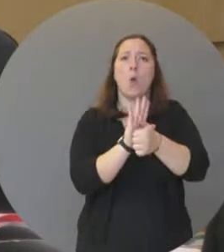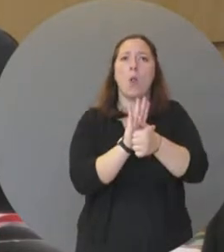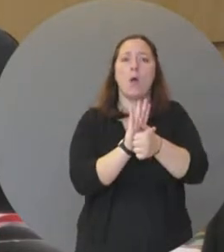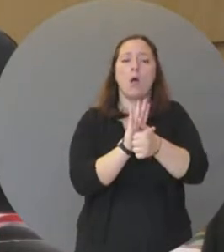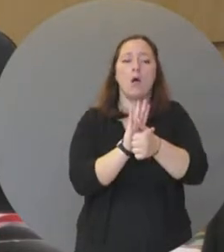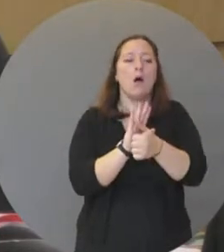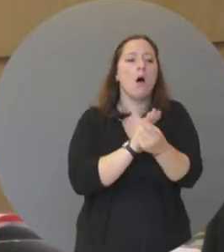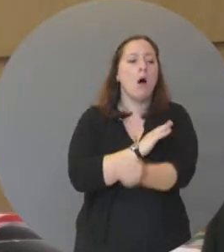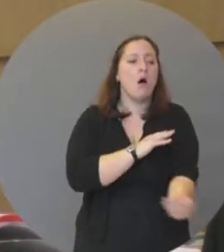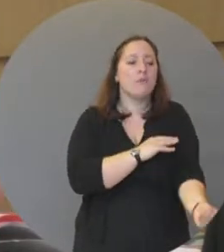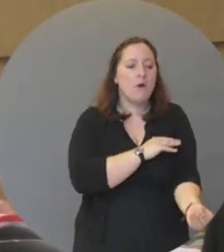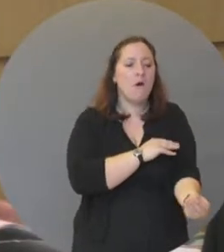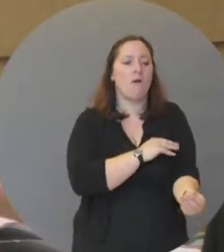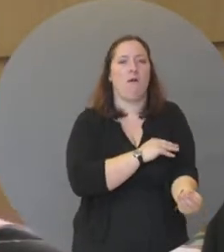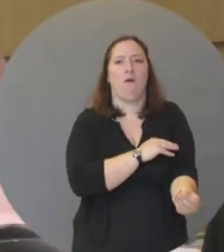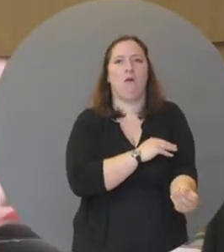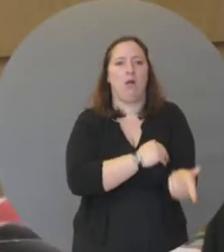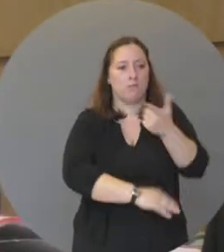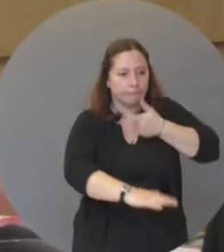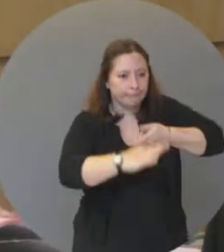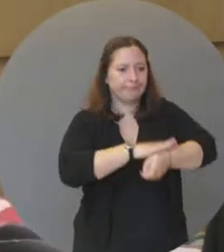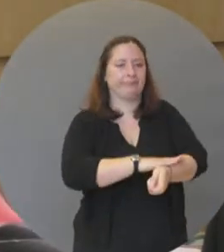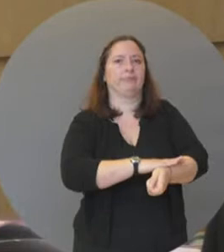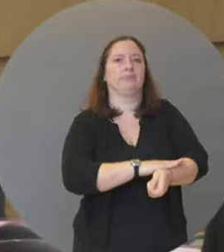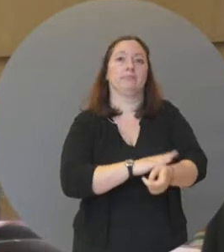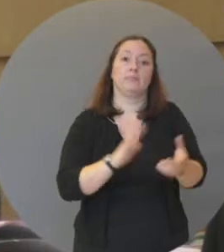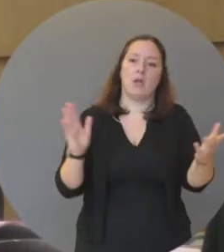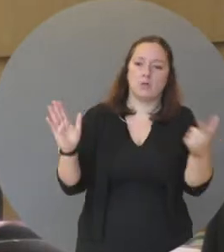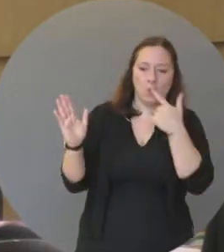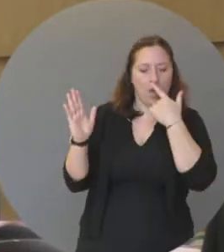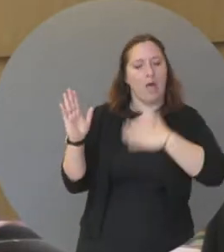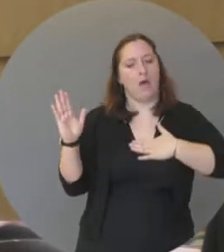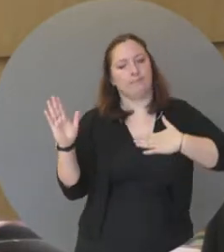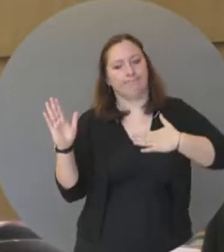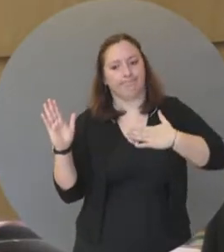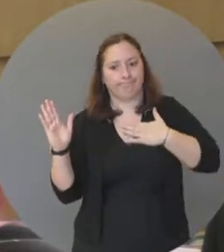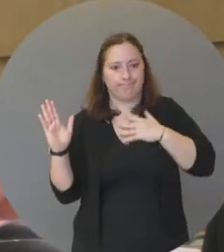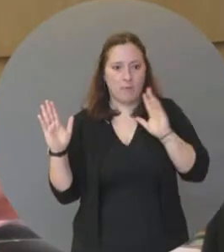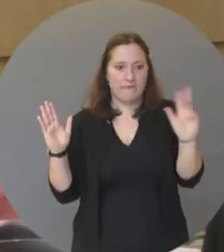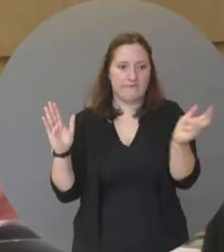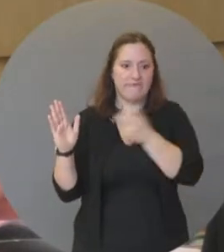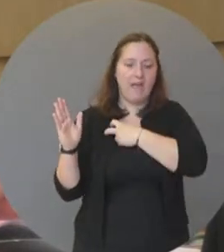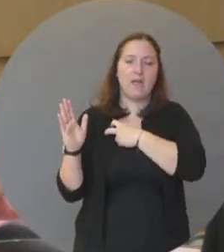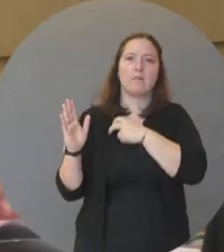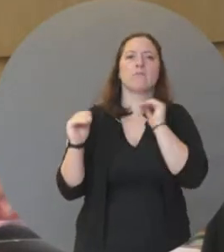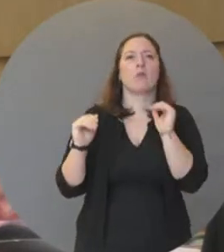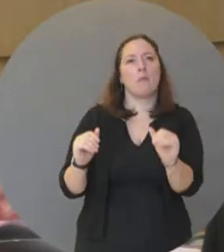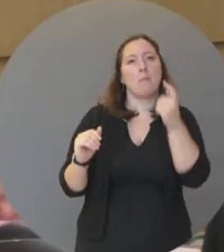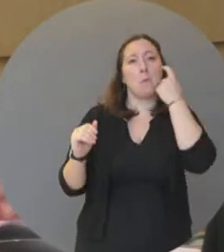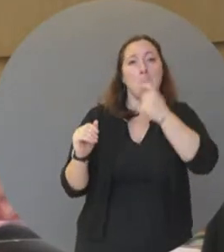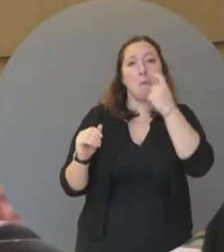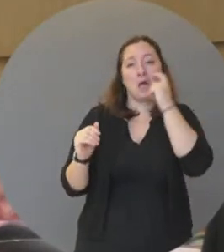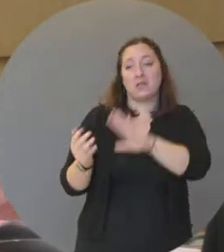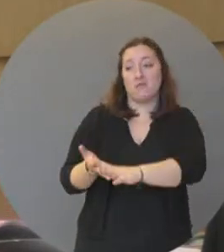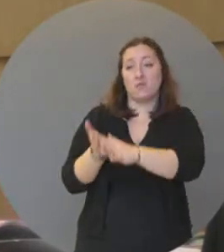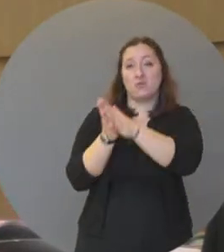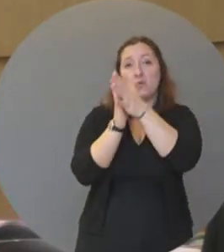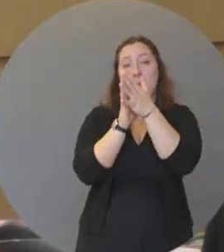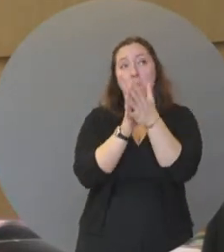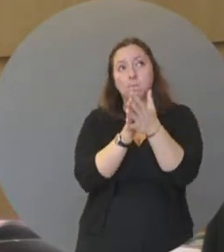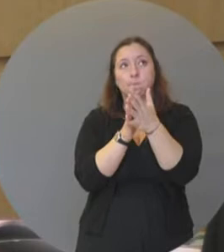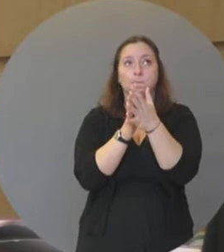à l'enfance donc c'est plutôt une satisfaction même si au travers des évolutions c'est plutôt une